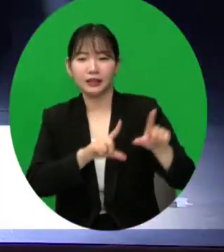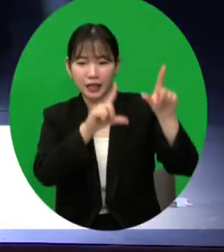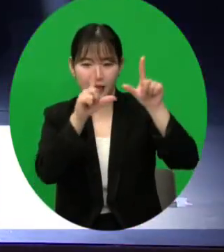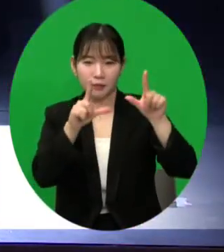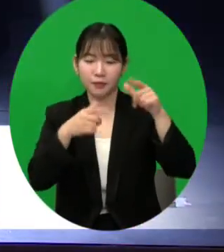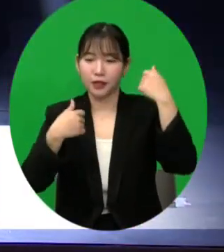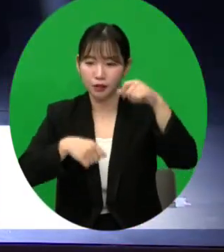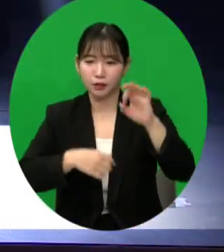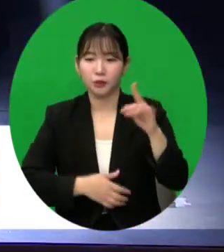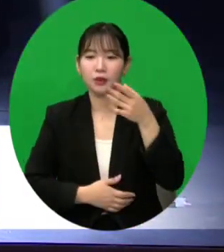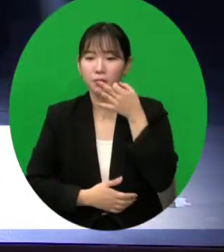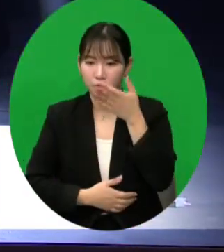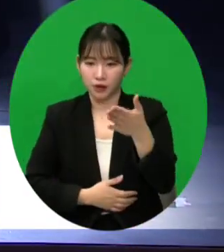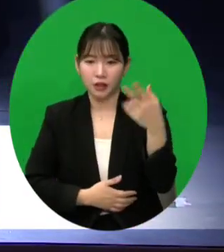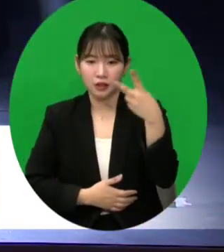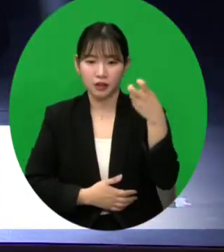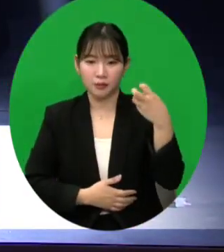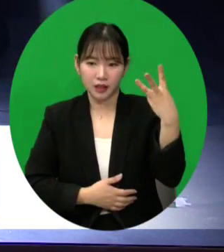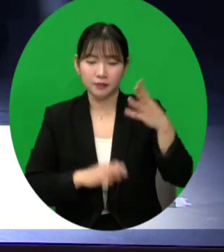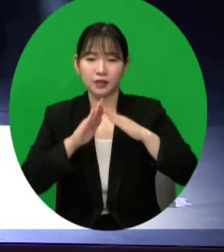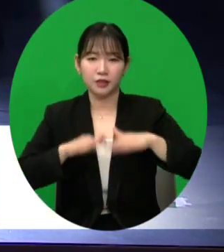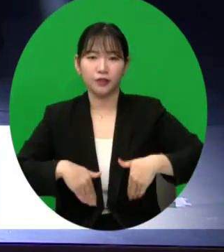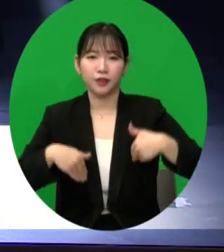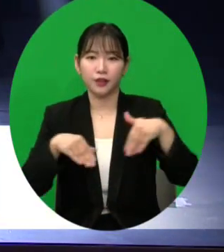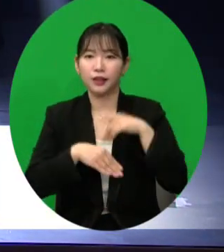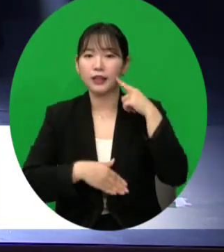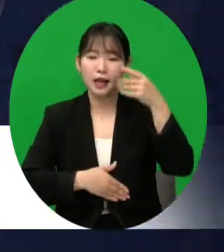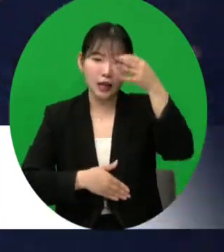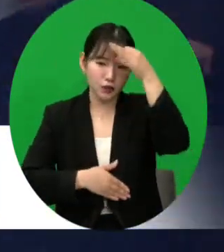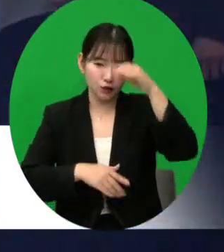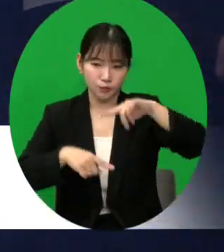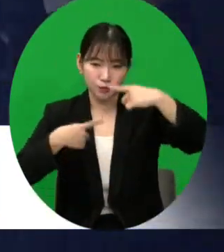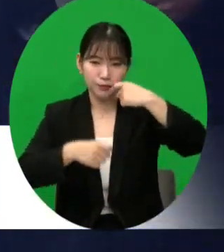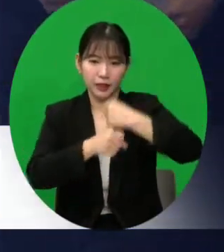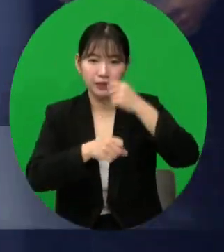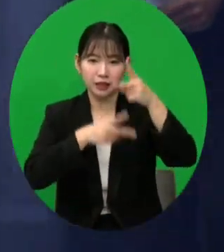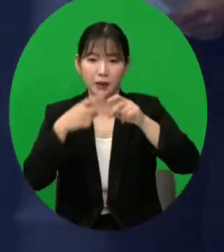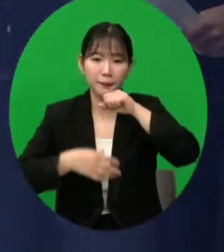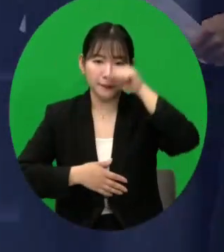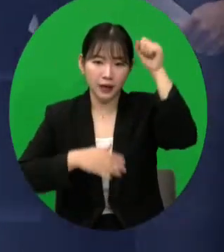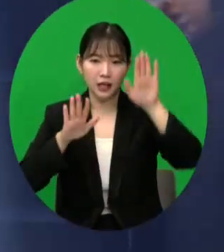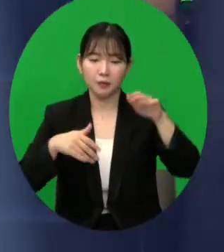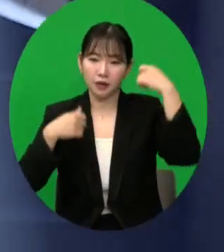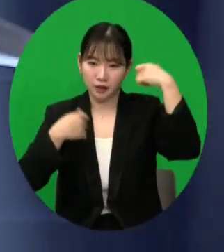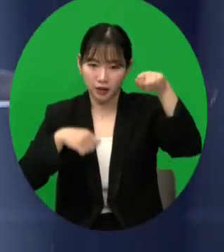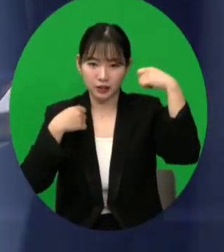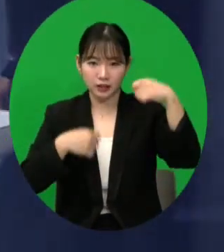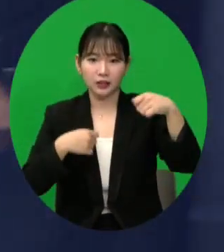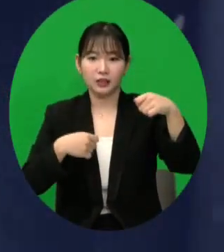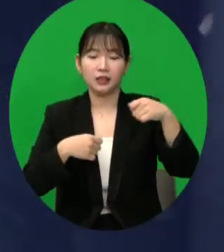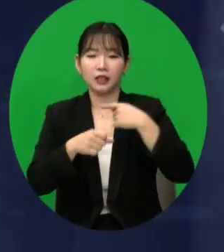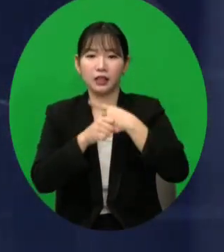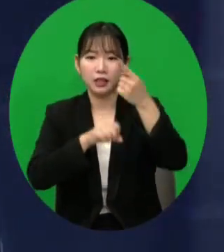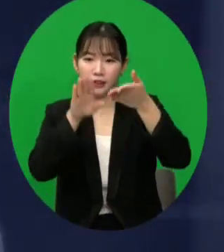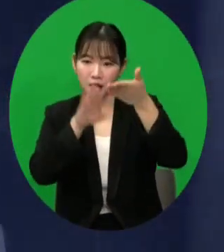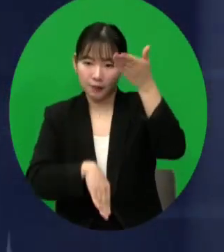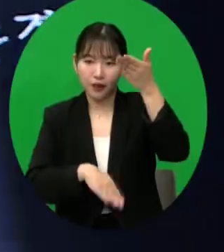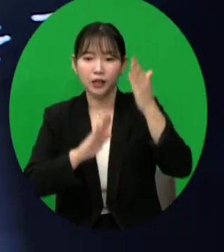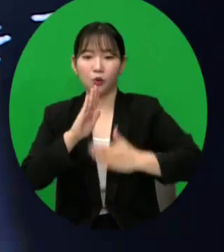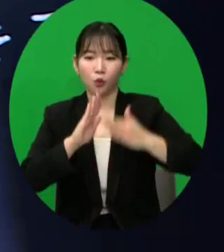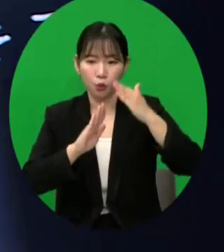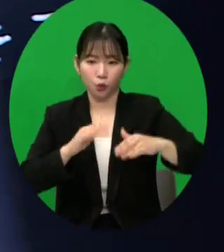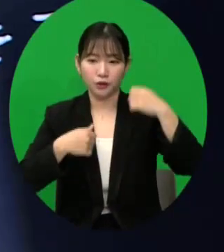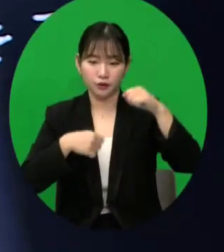담아냈습니다 2023 전남 문화 예술 브랜드 육성 사업으로 선정된 이번 뮤지컬은 예년 하반기 본